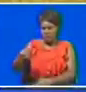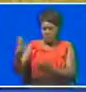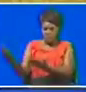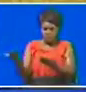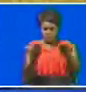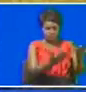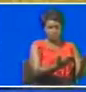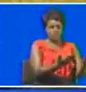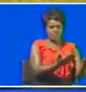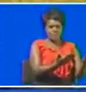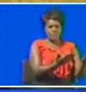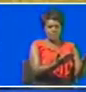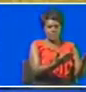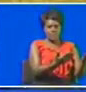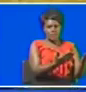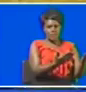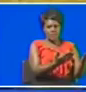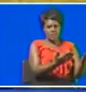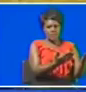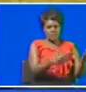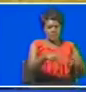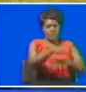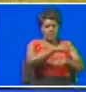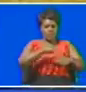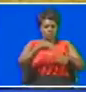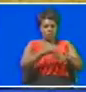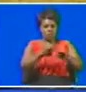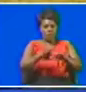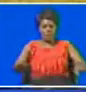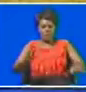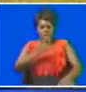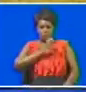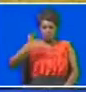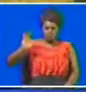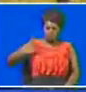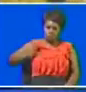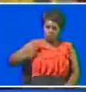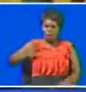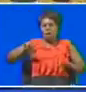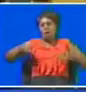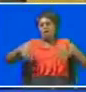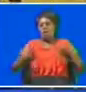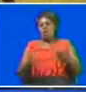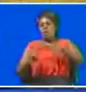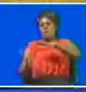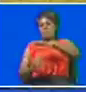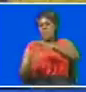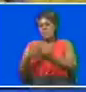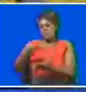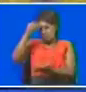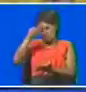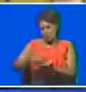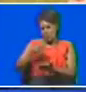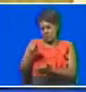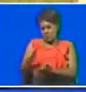ayachukue, apeleke pale National Lands Commission ama kwa Minister of Education